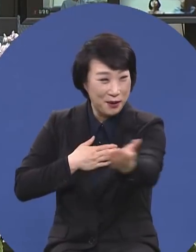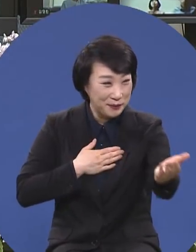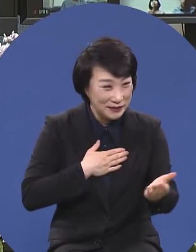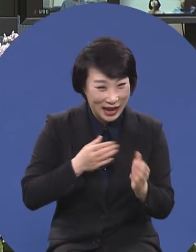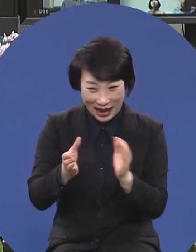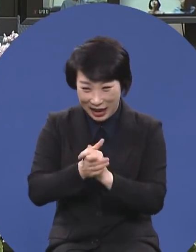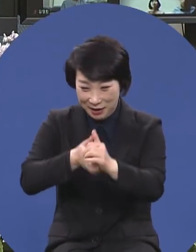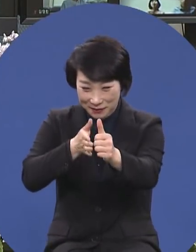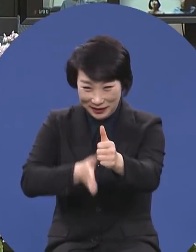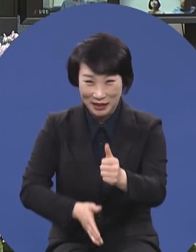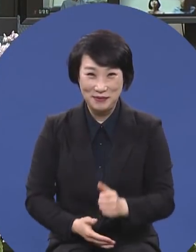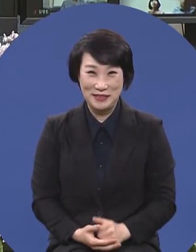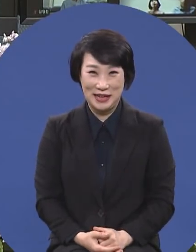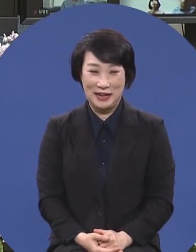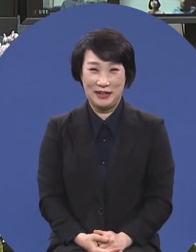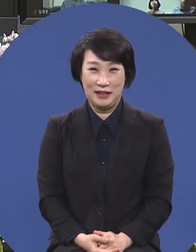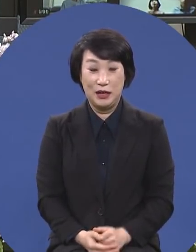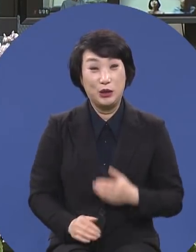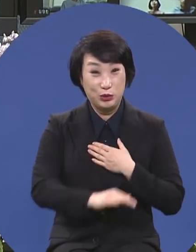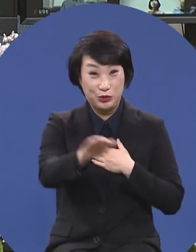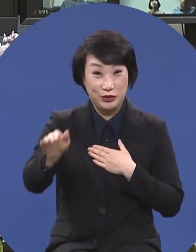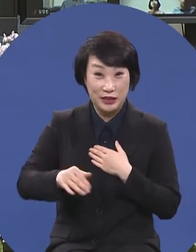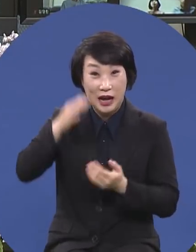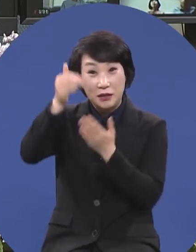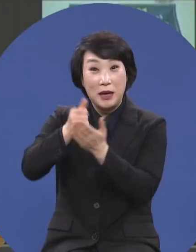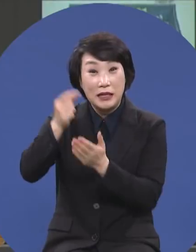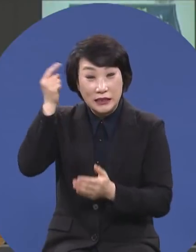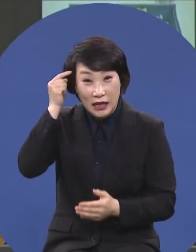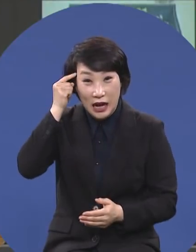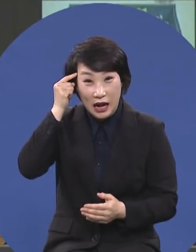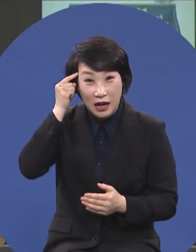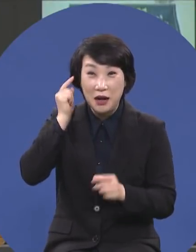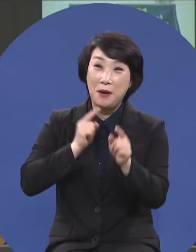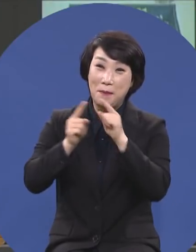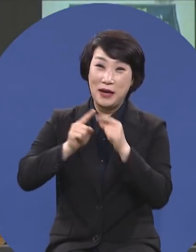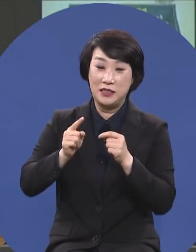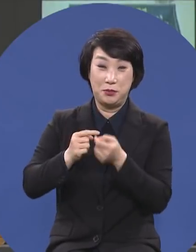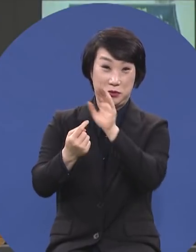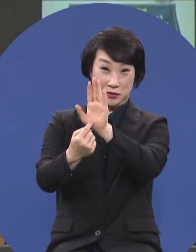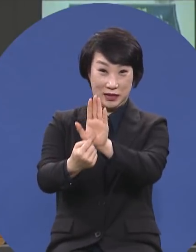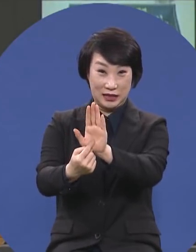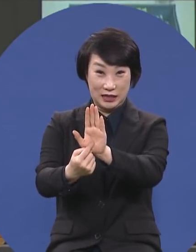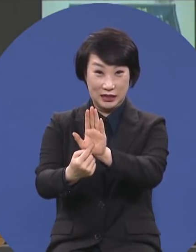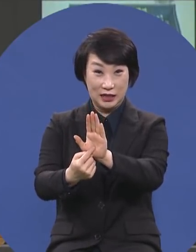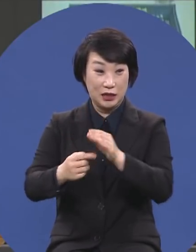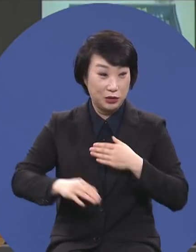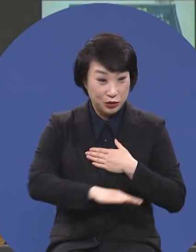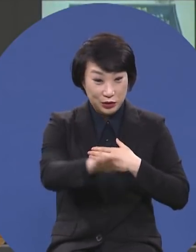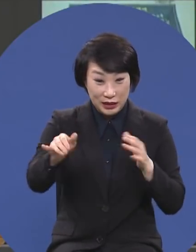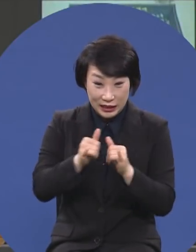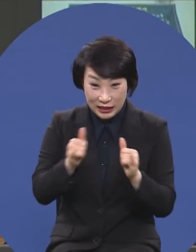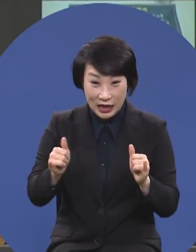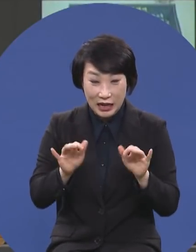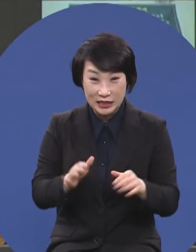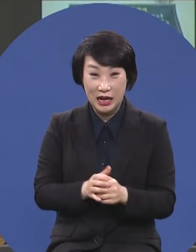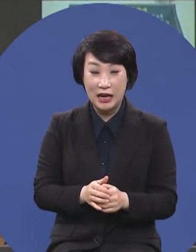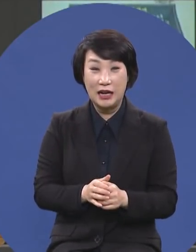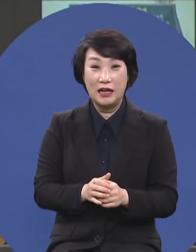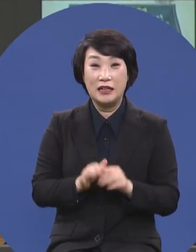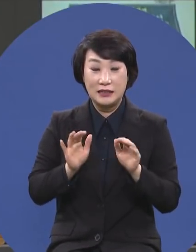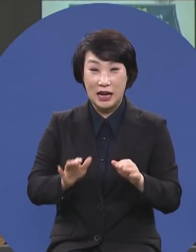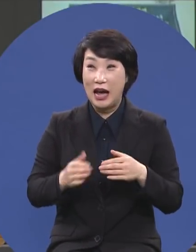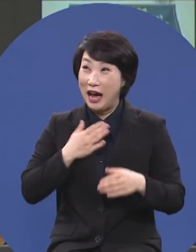합시다. 네. 그래서 우리는 하나님의 생각을 말씀으로 나타내서 우리